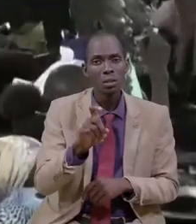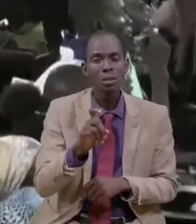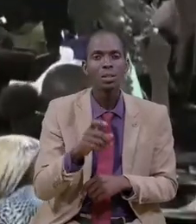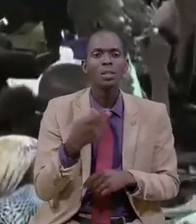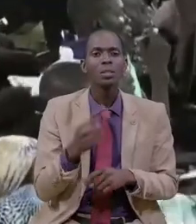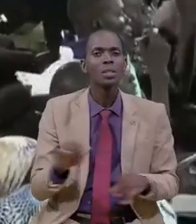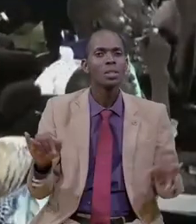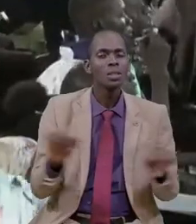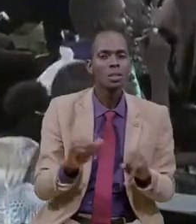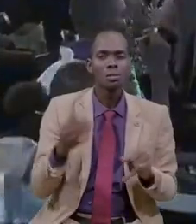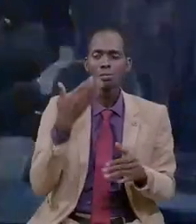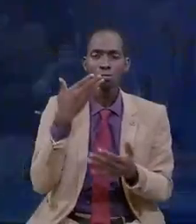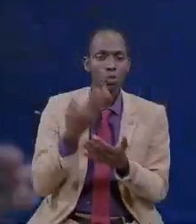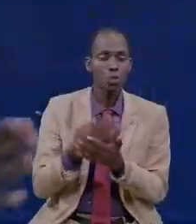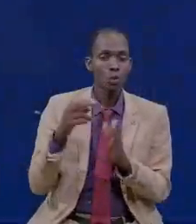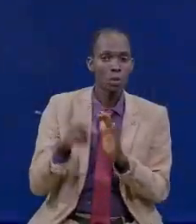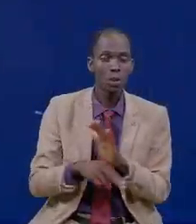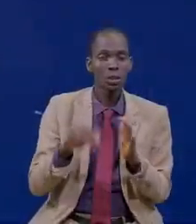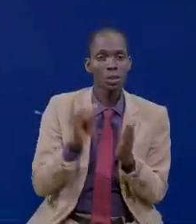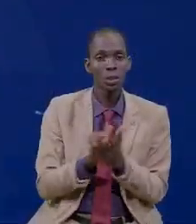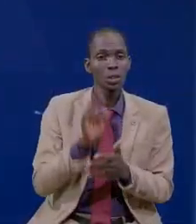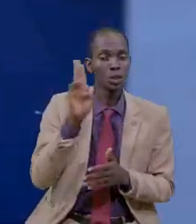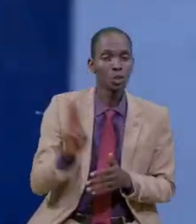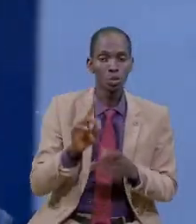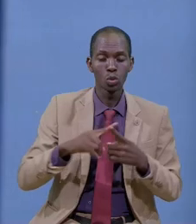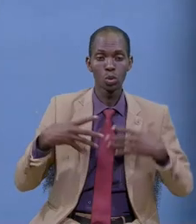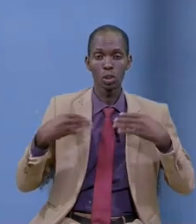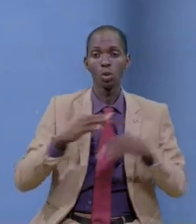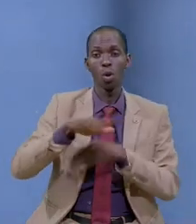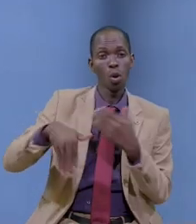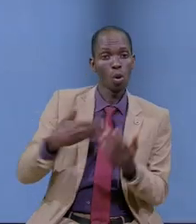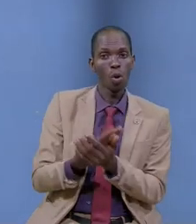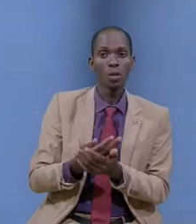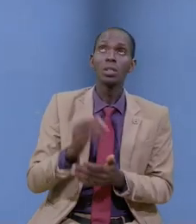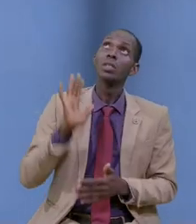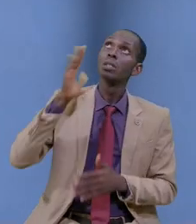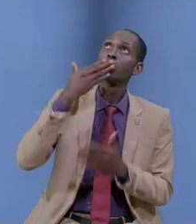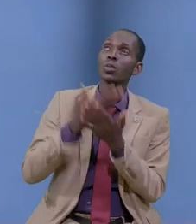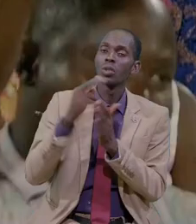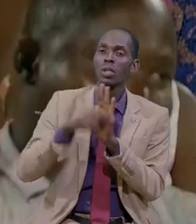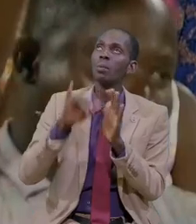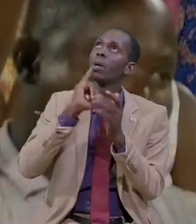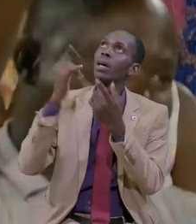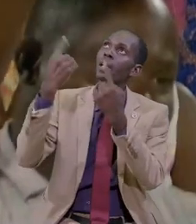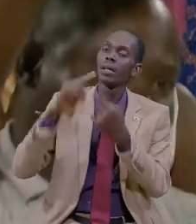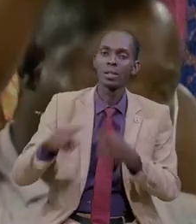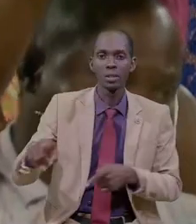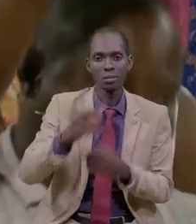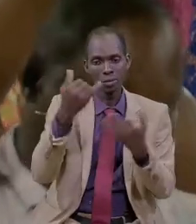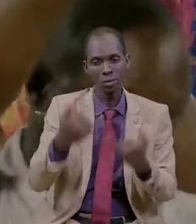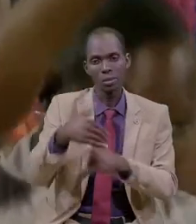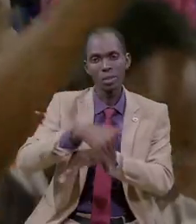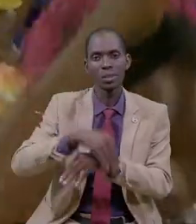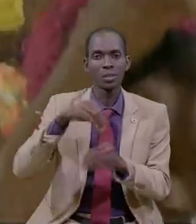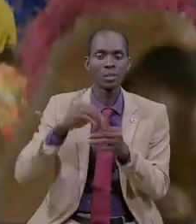went about with and healed all of them, in his goodness is coming to you there tonight. Et la même bonté avec laquelle il